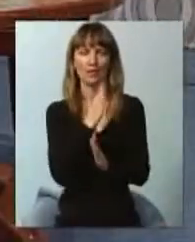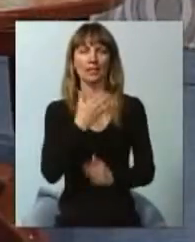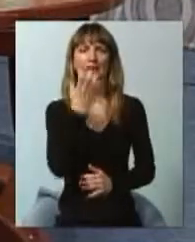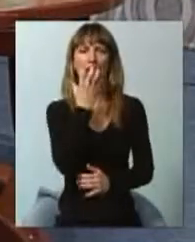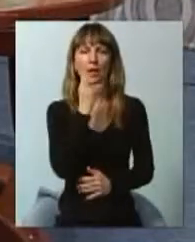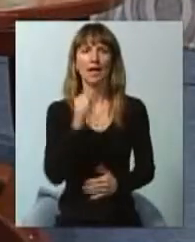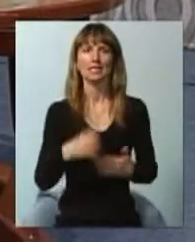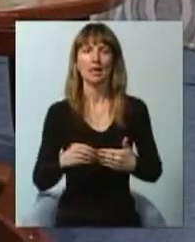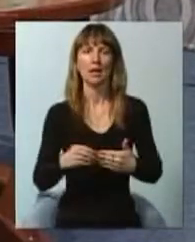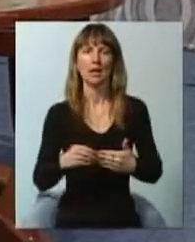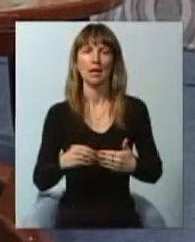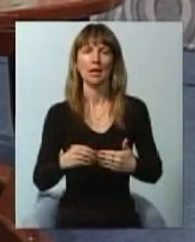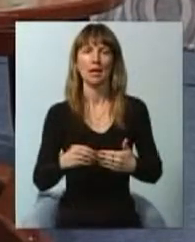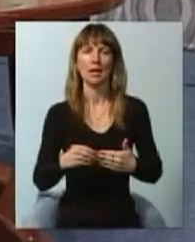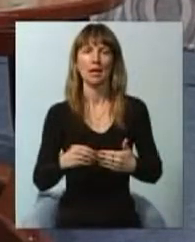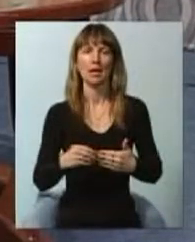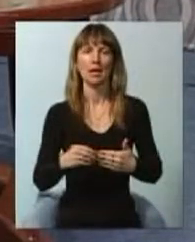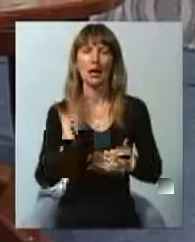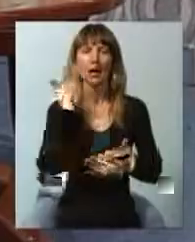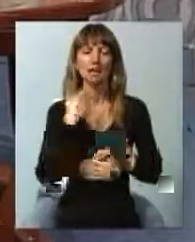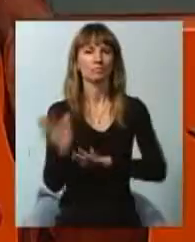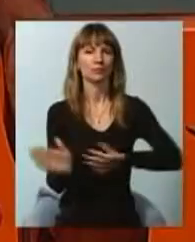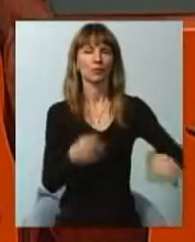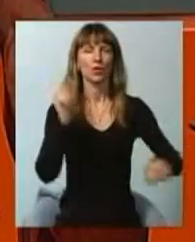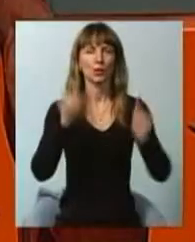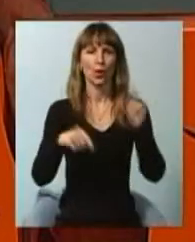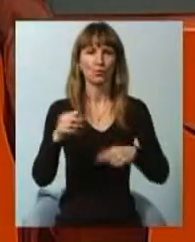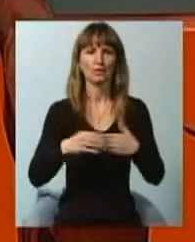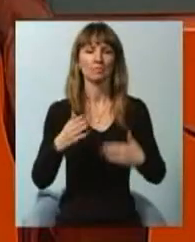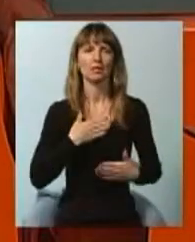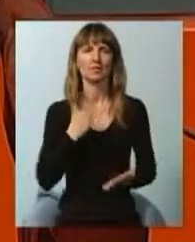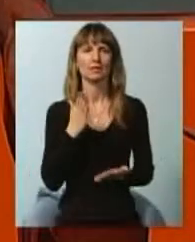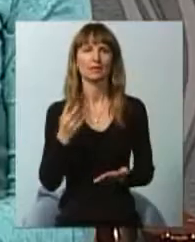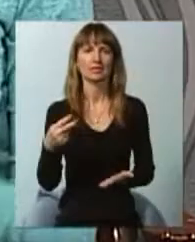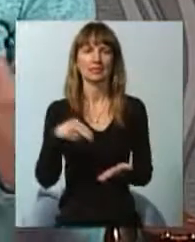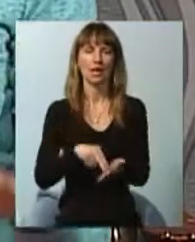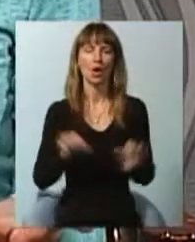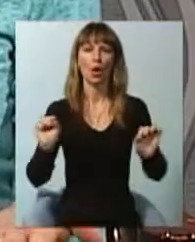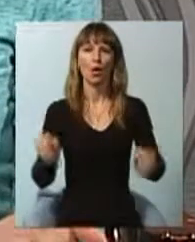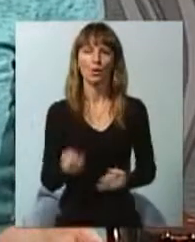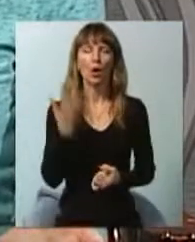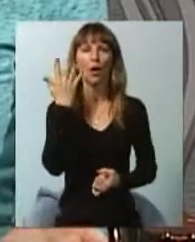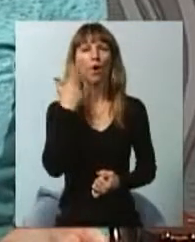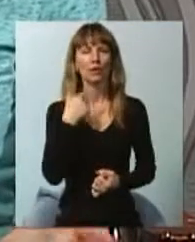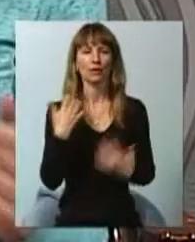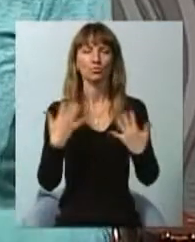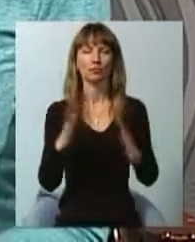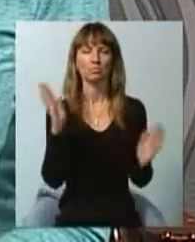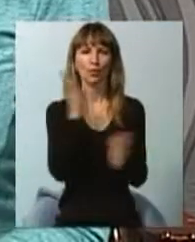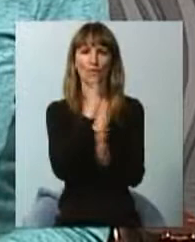тепла, а земля холодна. Дощ, земля наша стала холодною. Та коли вже в